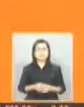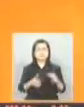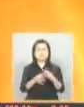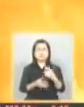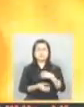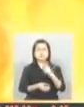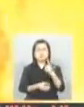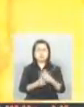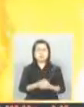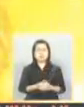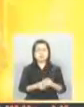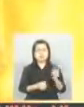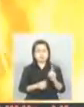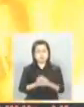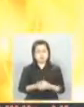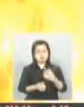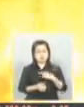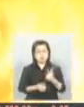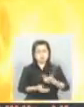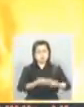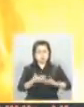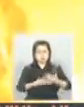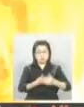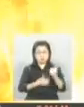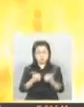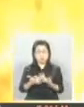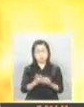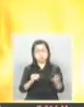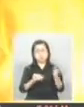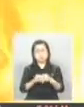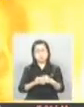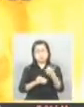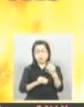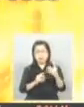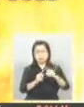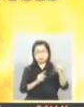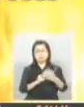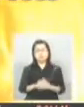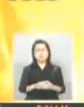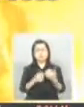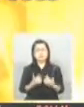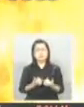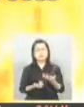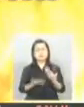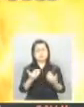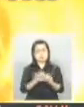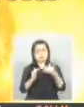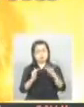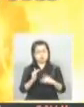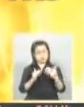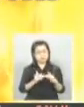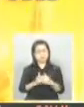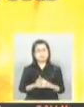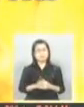องคำซึ่งก็ถือว่าเป็นสินค้าโภคภัณฑ์ก่อนหน้านี้ปรับตัวขึ้นมาสูงเป็นประวัติการนะคะแต่อย่างไรก็ตามได้ปรับตัวลงมาแล้วเล็กน้อย